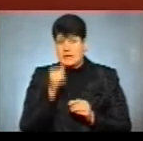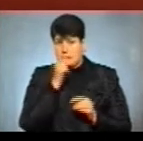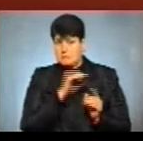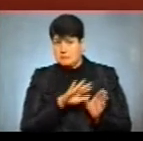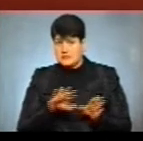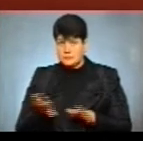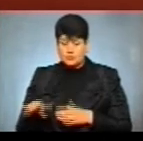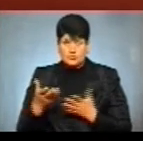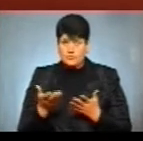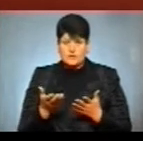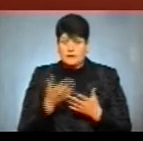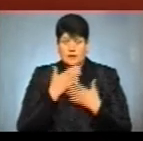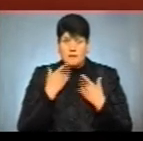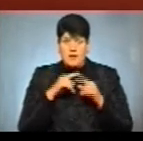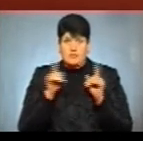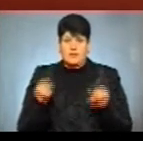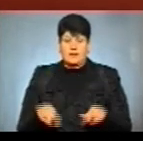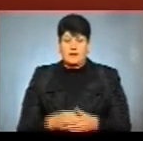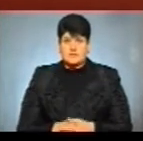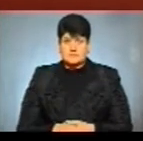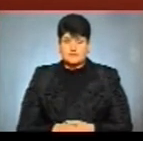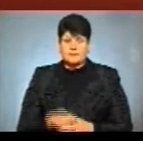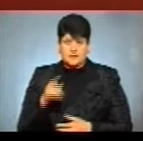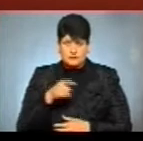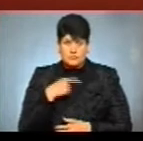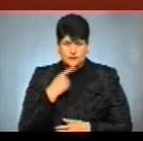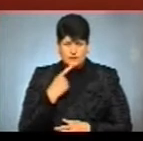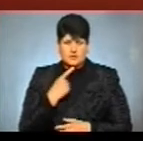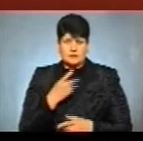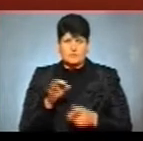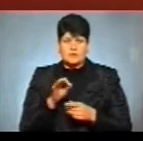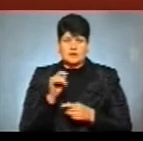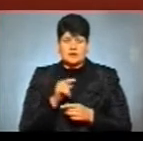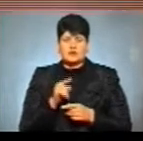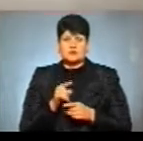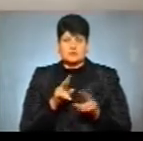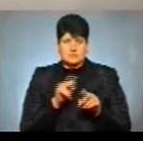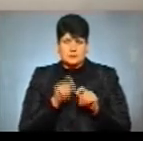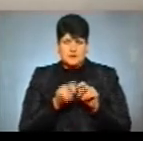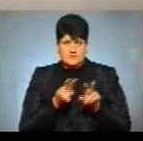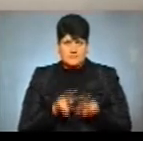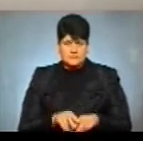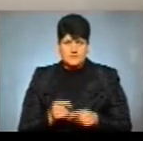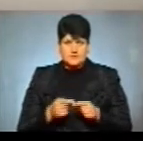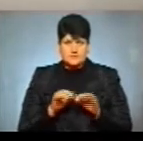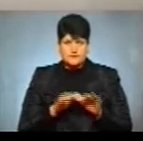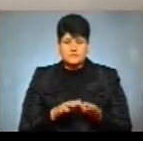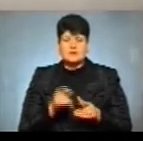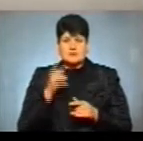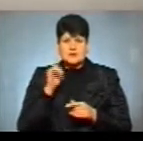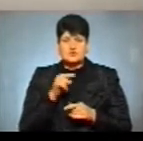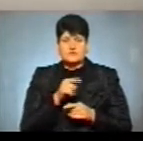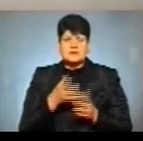місяць пройшов і немає. Ви повідомляли в певні органи про те, так, що ви відстежили таку річ? Чи відомо вам,